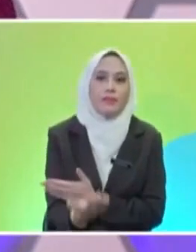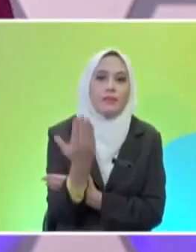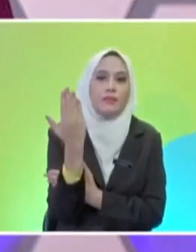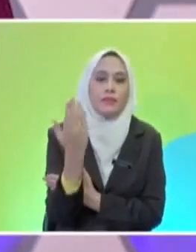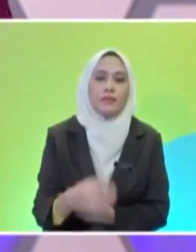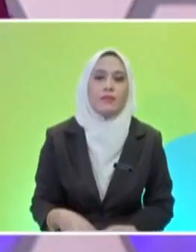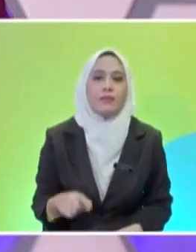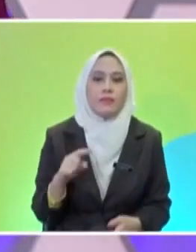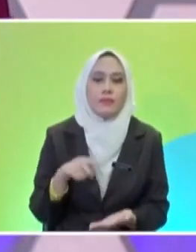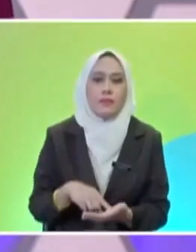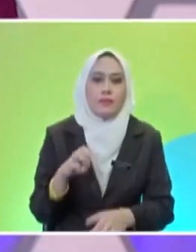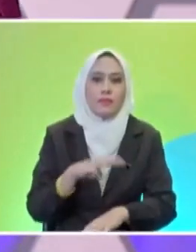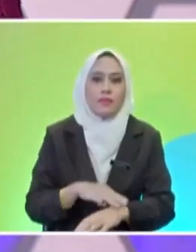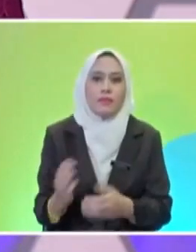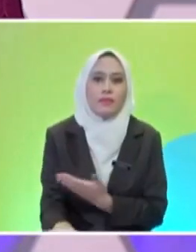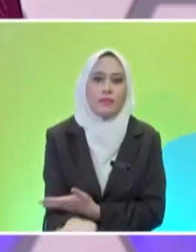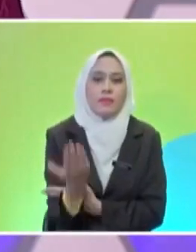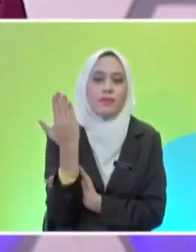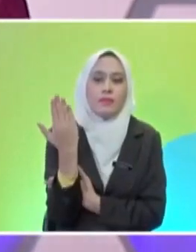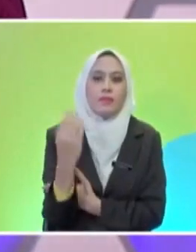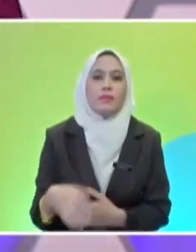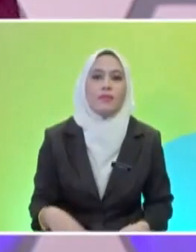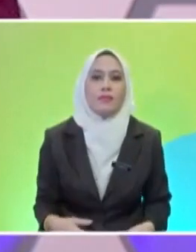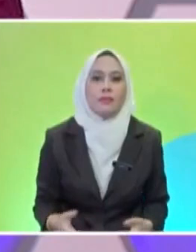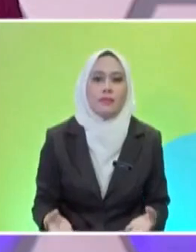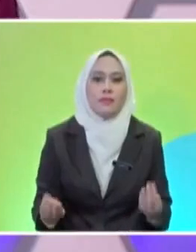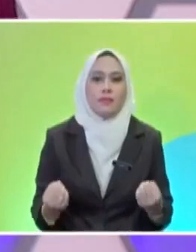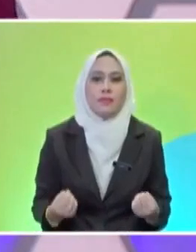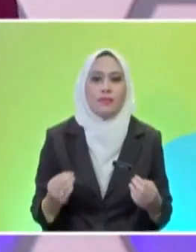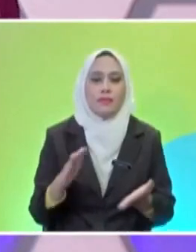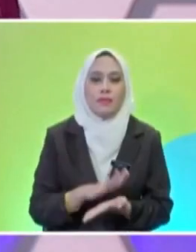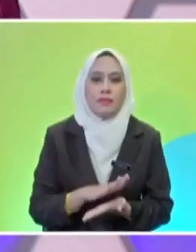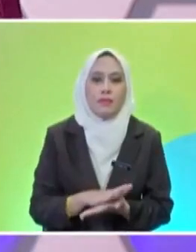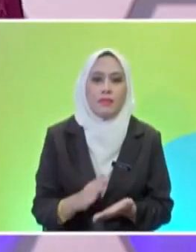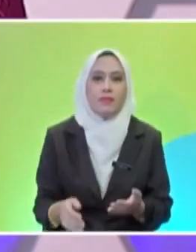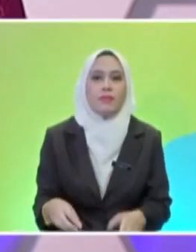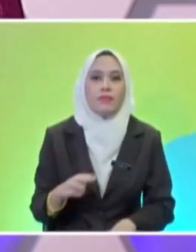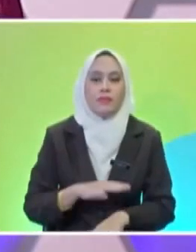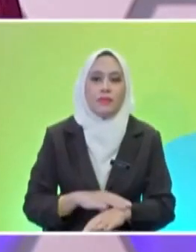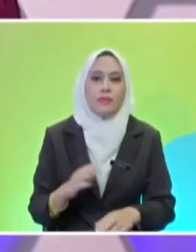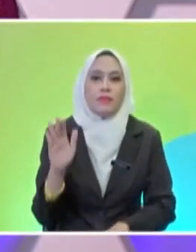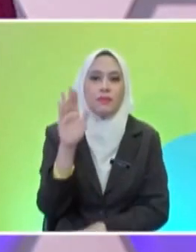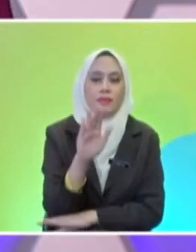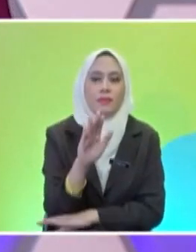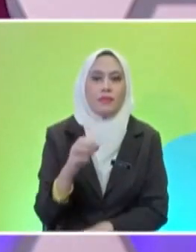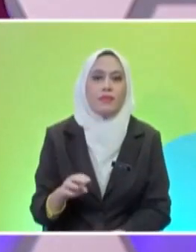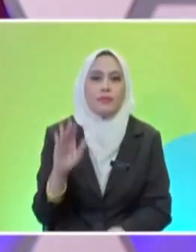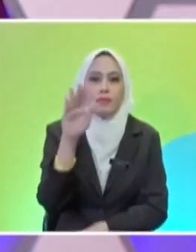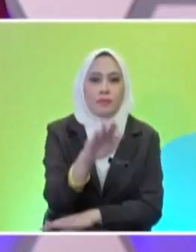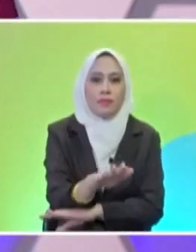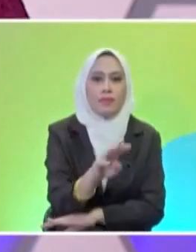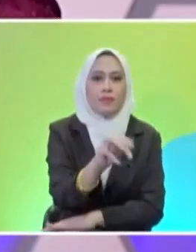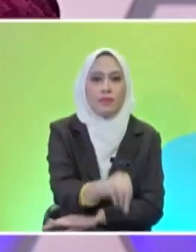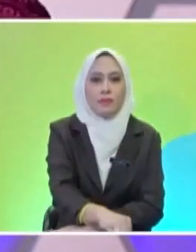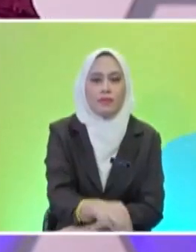pagi. Kita balik sekolah ada waktu tengah hari, petang, ada waktu malam. Yang tu nak